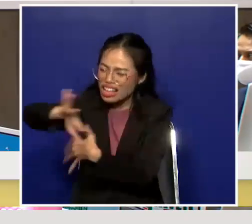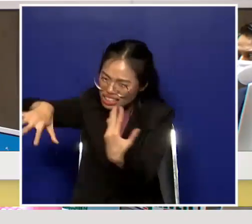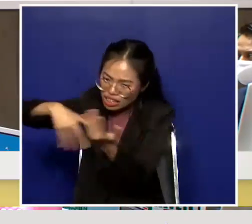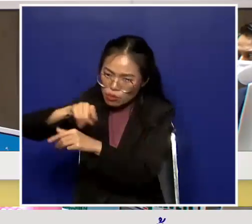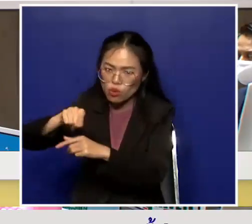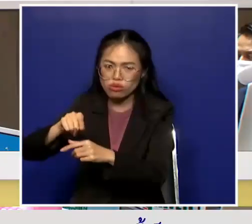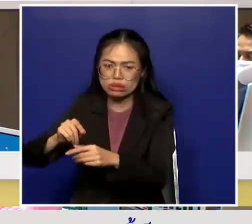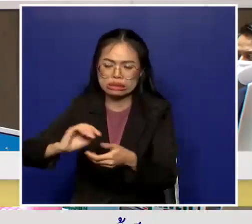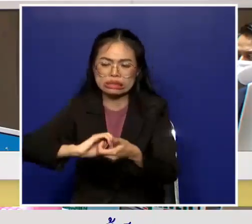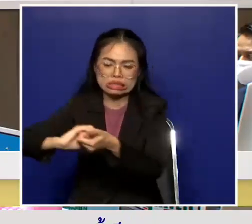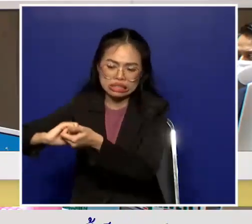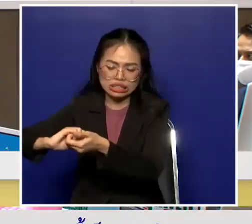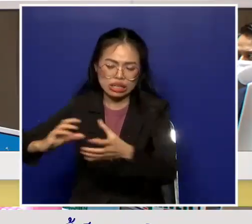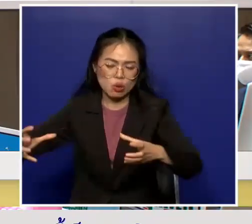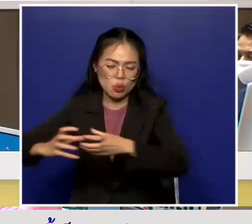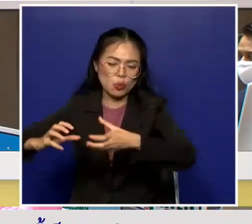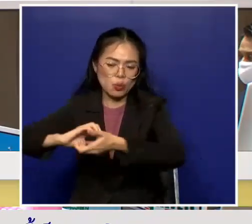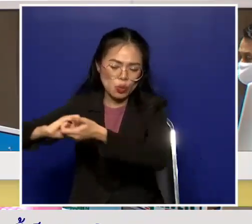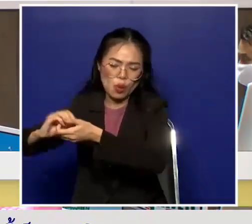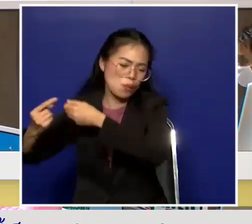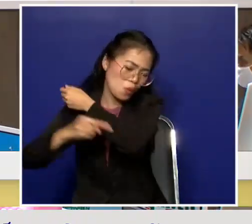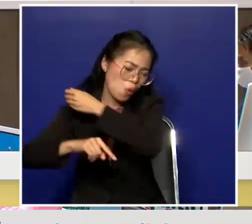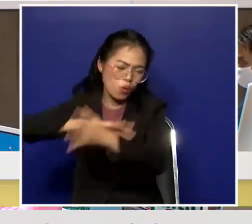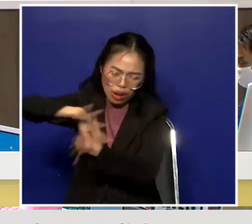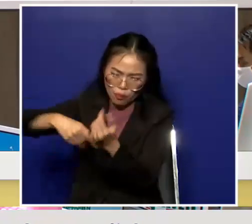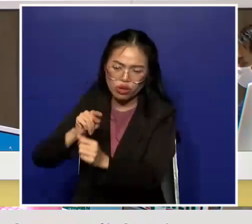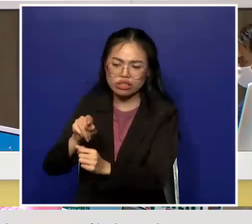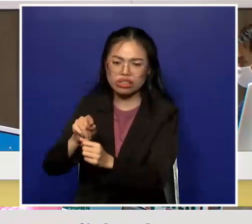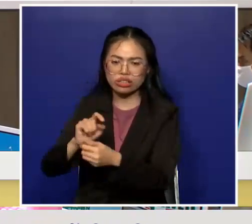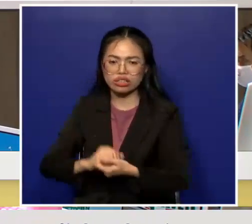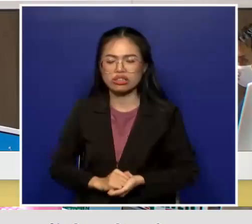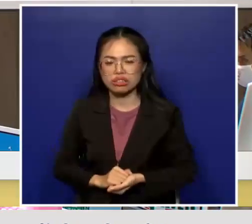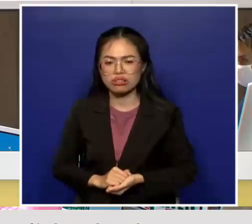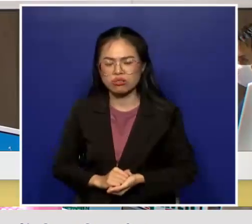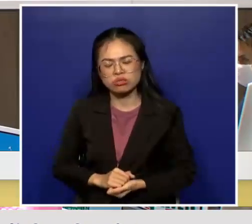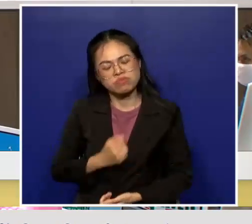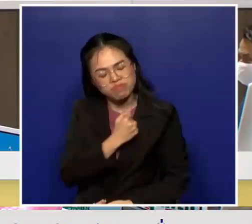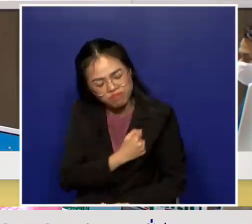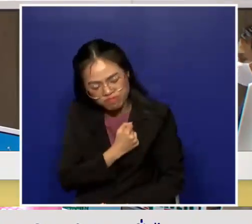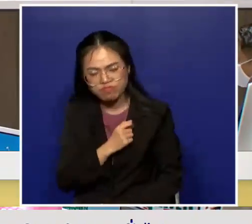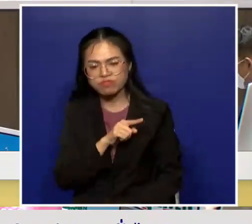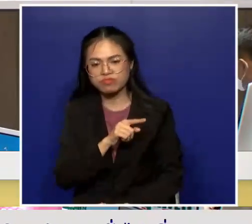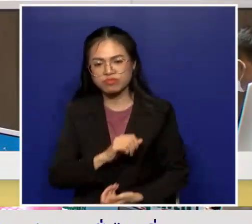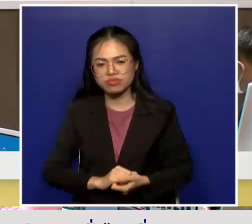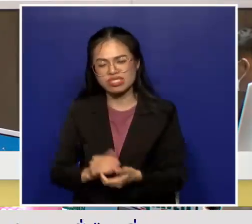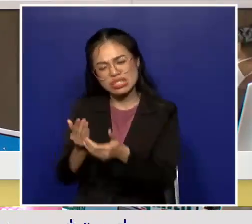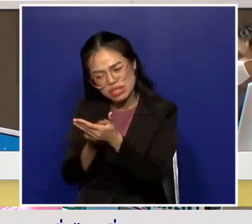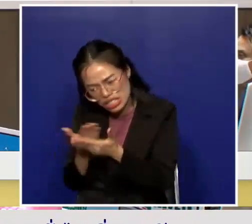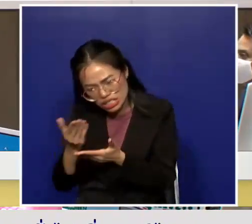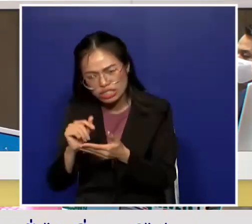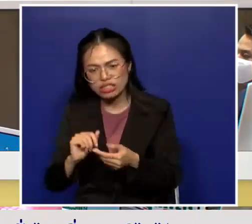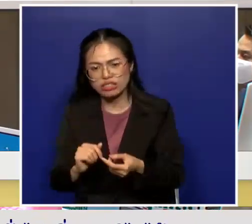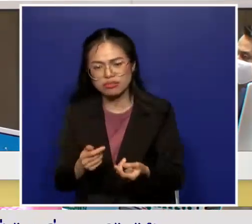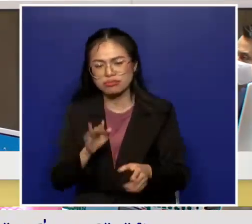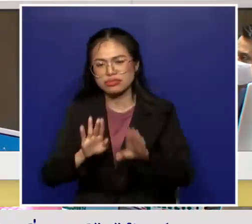หัวกันวางแผนมาทั้งสิ้นเลยท่านประธานครับมันน่าเจ็บปวดนะครับถึงบอกว่าซื้อที่ตาบอดสุดท้